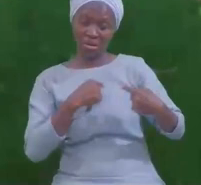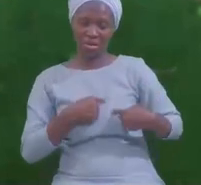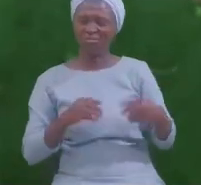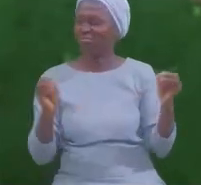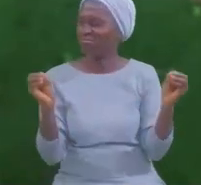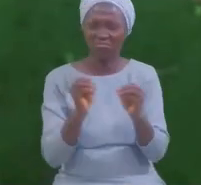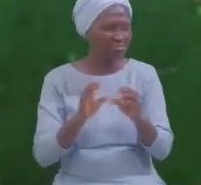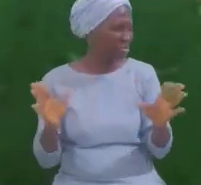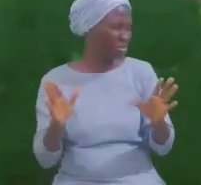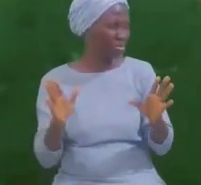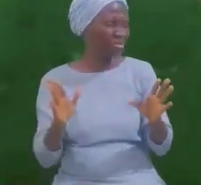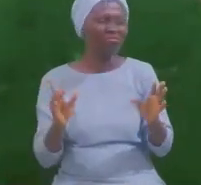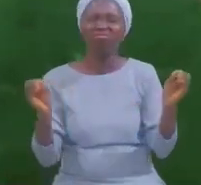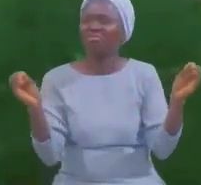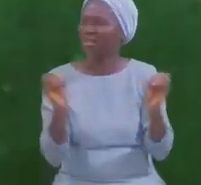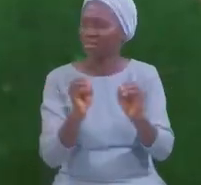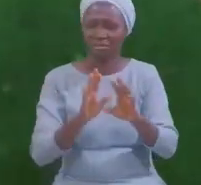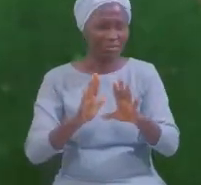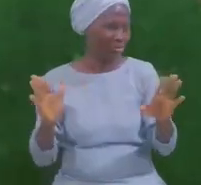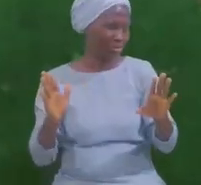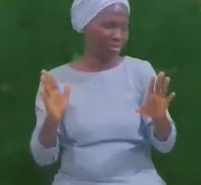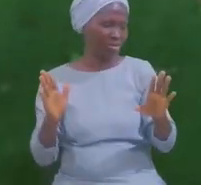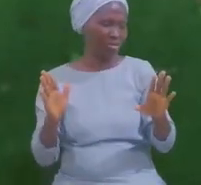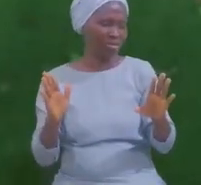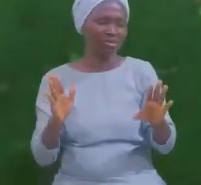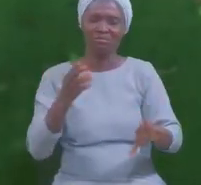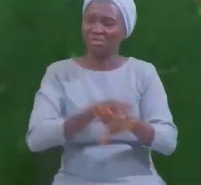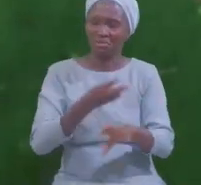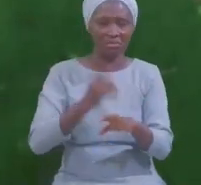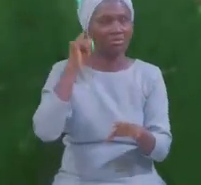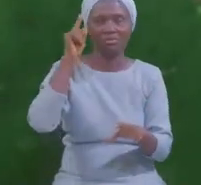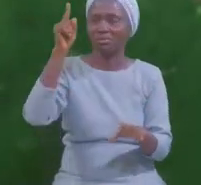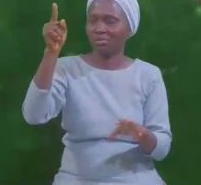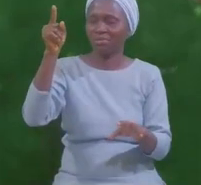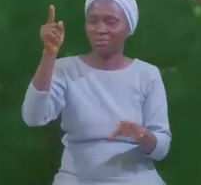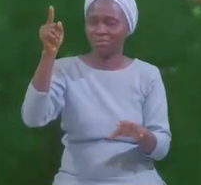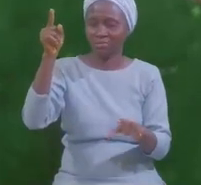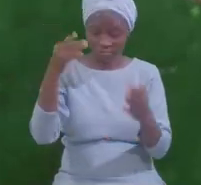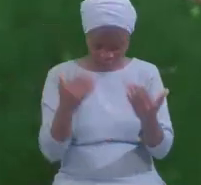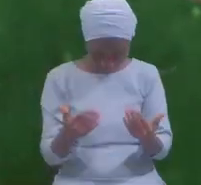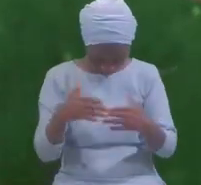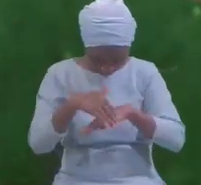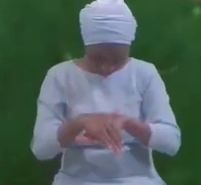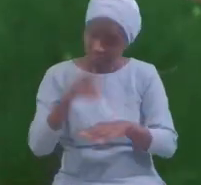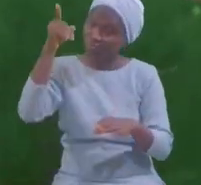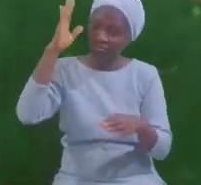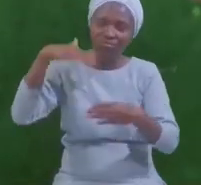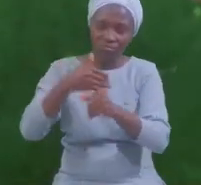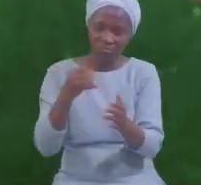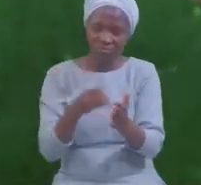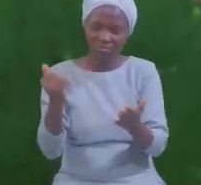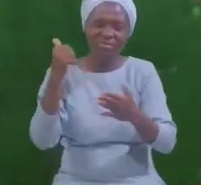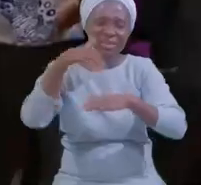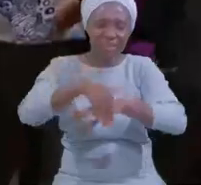qu'il n'y a rien, absolument rien qui soit difficile à toi. Ce soir, que tu le fasses une soirée